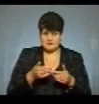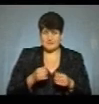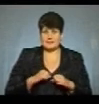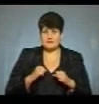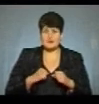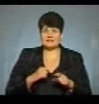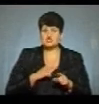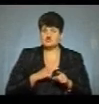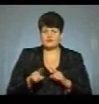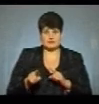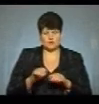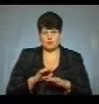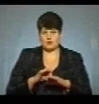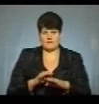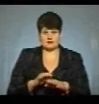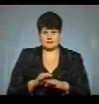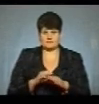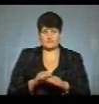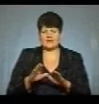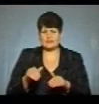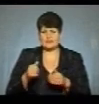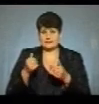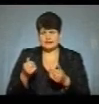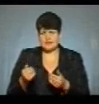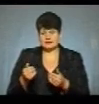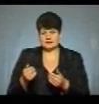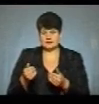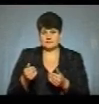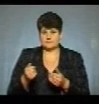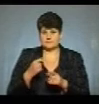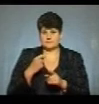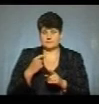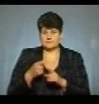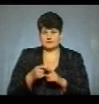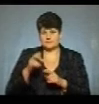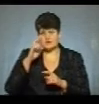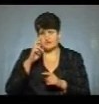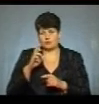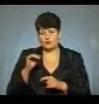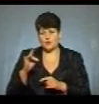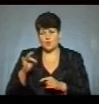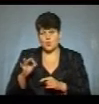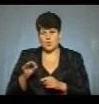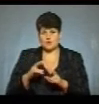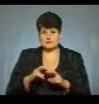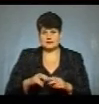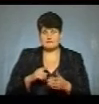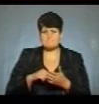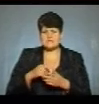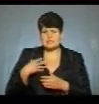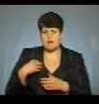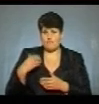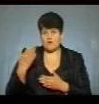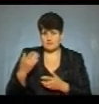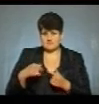намагалися швидко провести, віддати відповідним компетентним органам. В даному випадку це Державне бюро розслідувань міста Львова